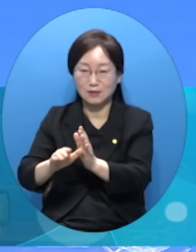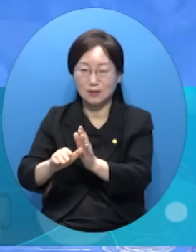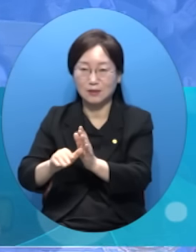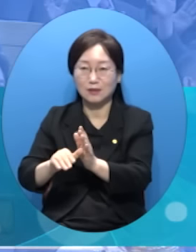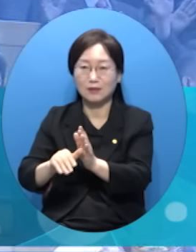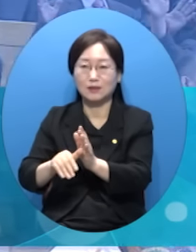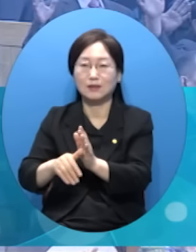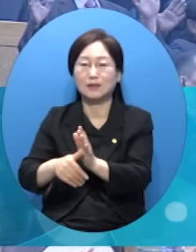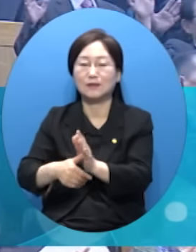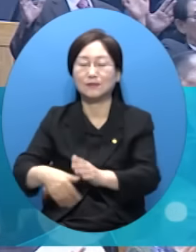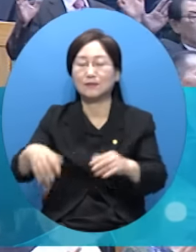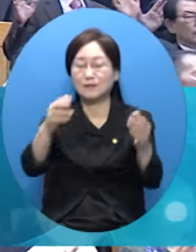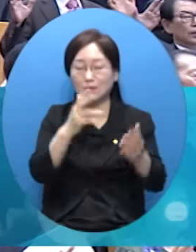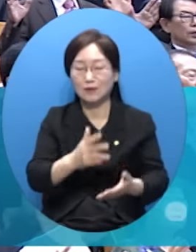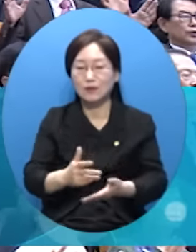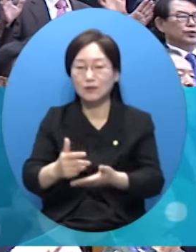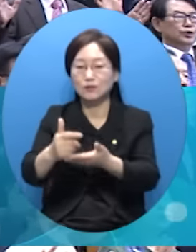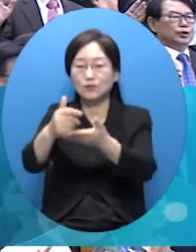순간순간마다